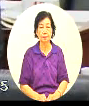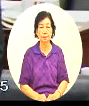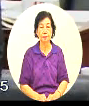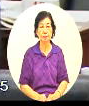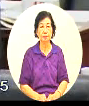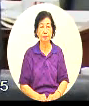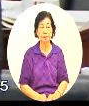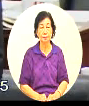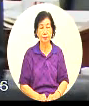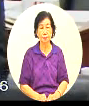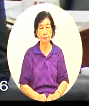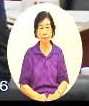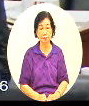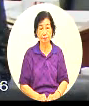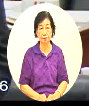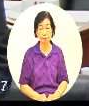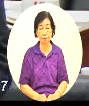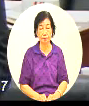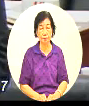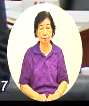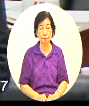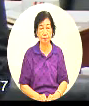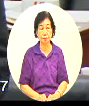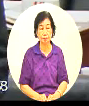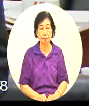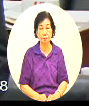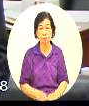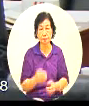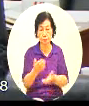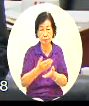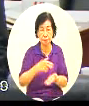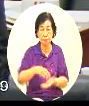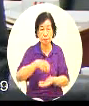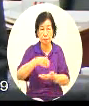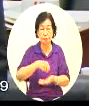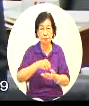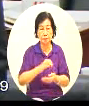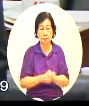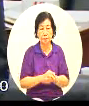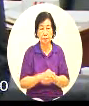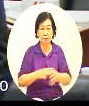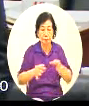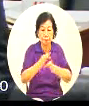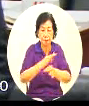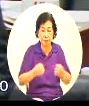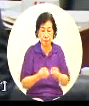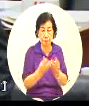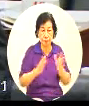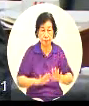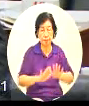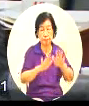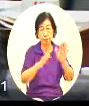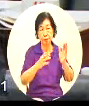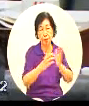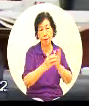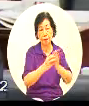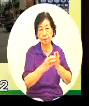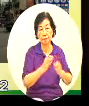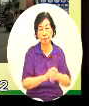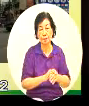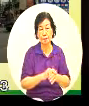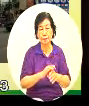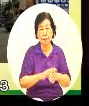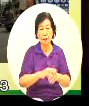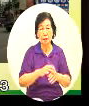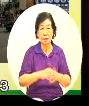哦，我要讲到这，就那要甲过来提醒咱的警法局，哦，咱即个人心路的拓宽